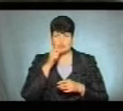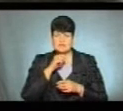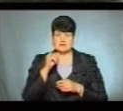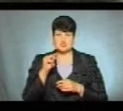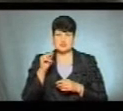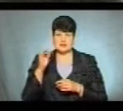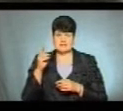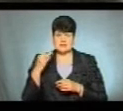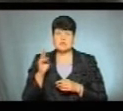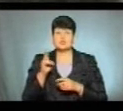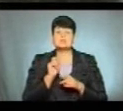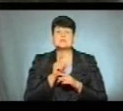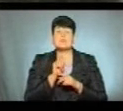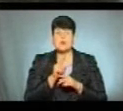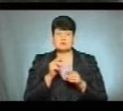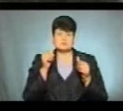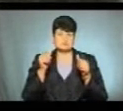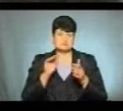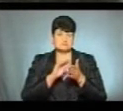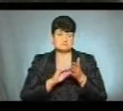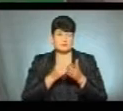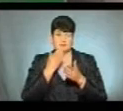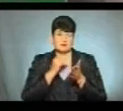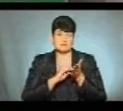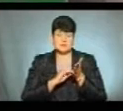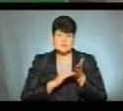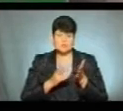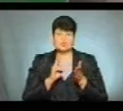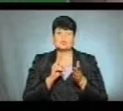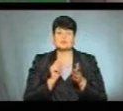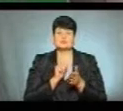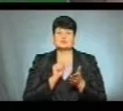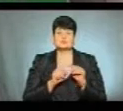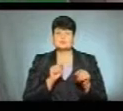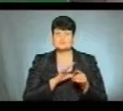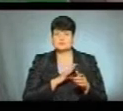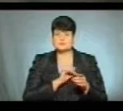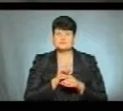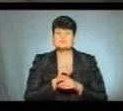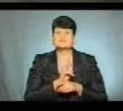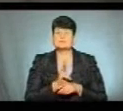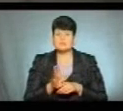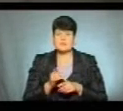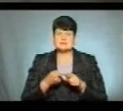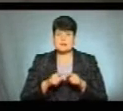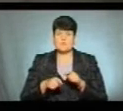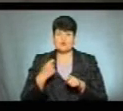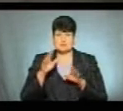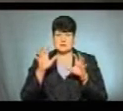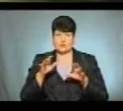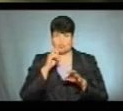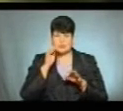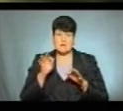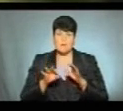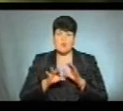Чайківського. Хто замовив і видав плакат, не вказано. Координатор спостереження «Опори» Ольга Галушка розповідає, це порушення закону України про